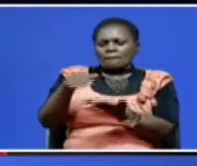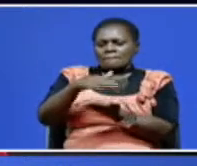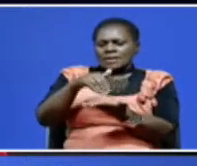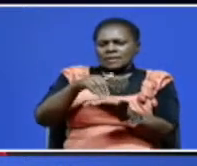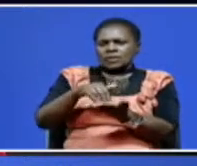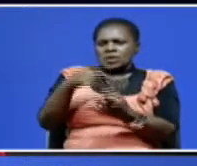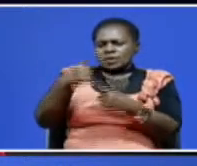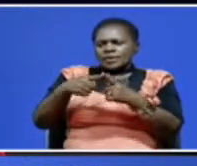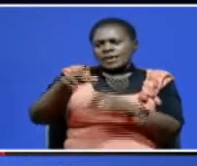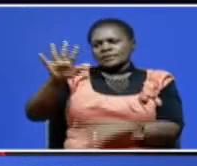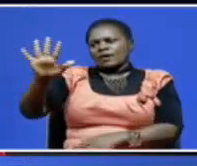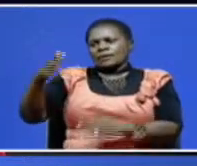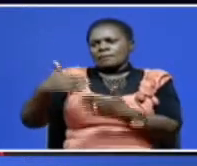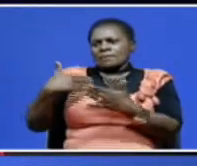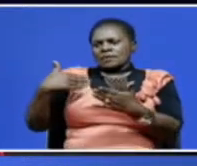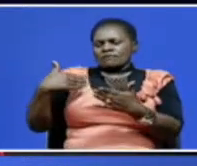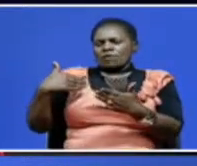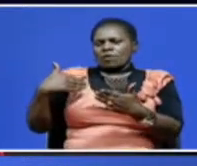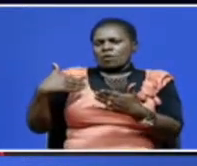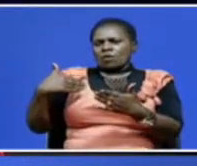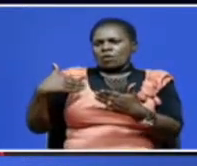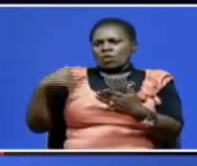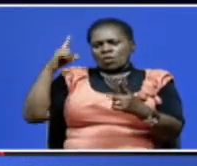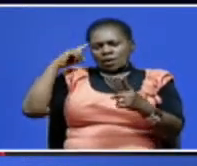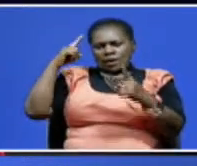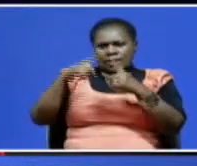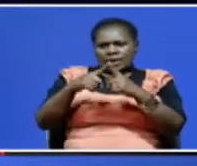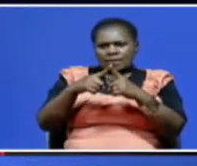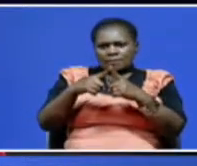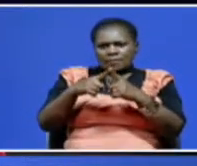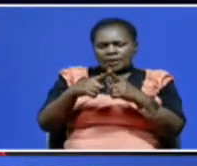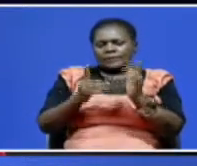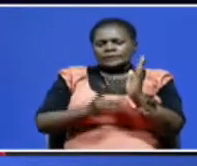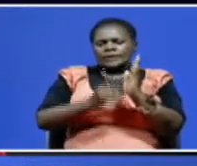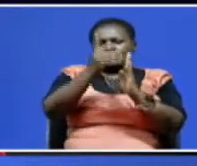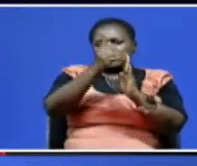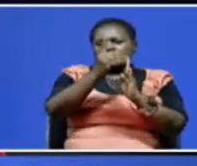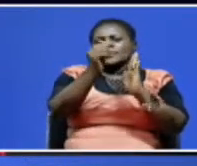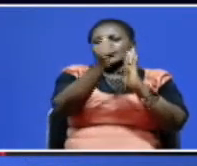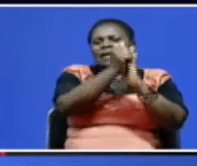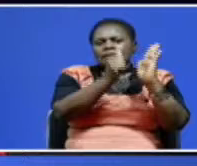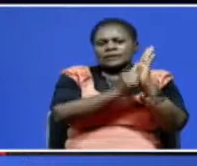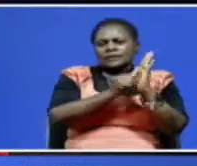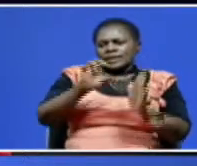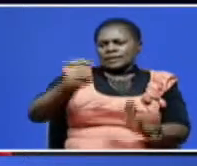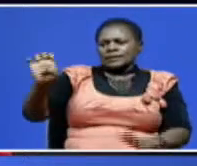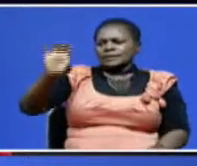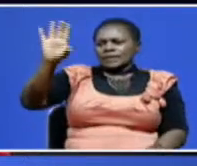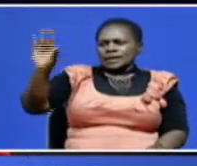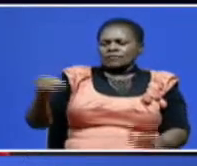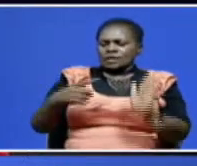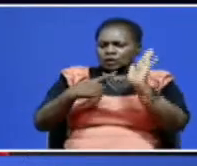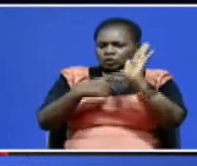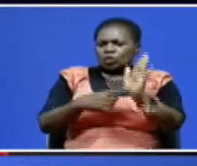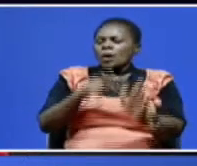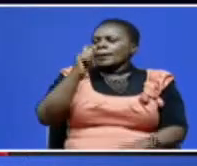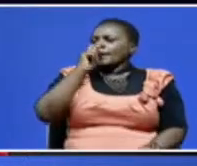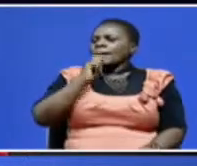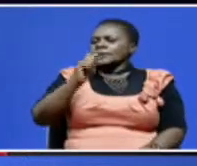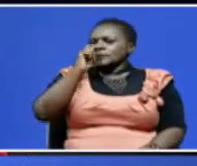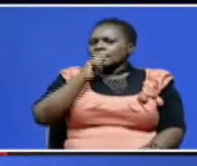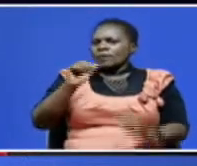ikiwa ni miaka mitano kabla ya lengo, ambapo dira ya maendeleo ya taifa hilo la Afrika Mashariki inaonyesha taifa